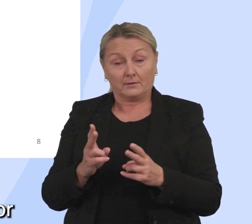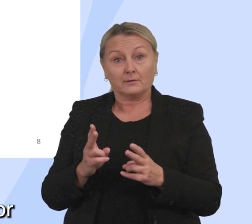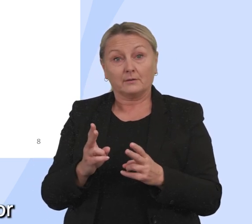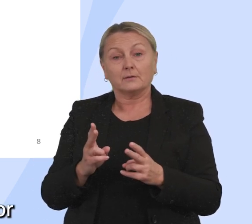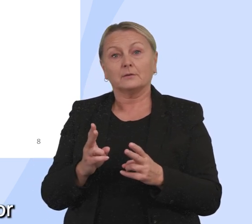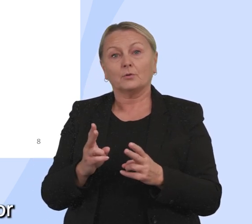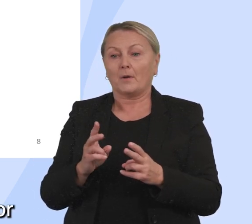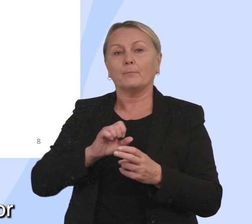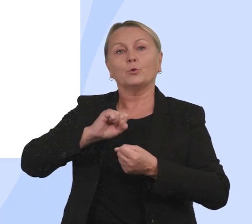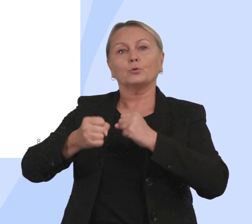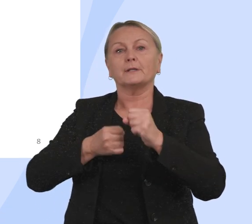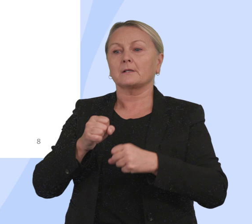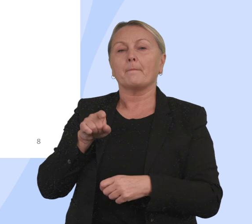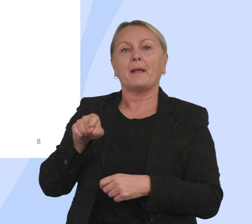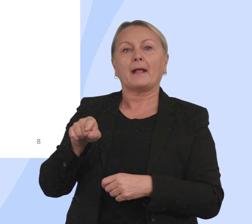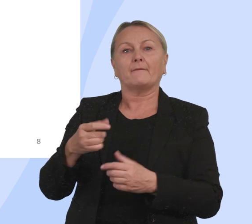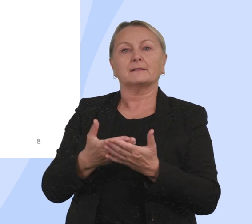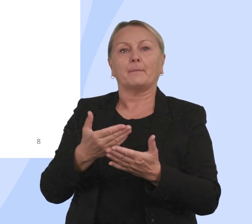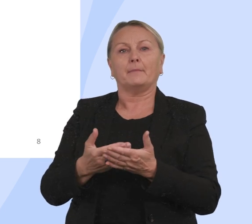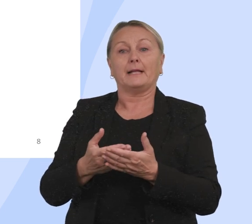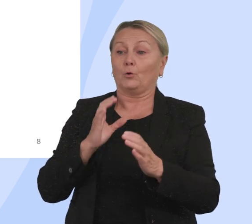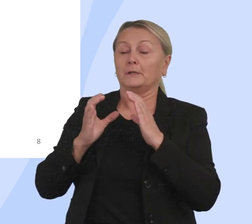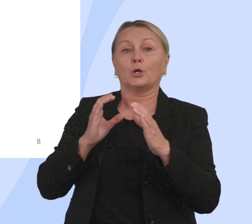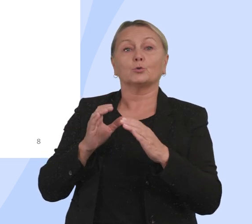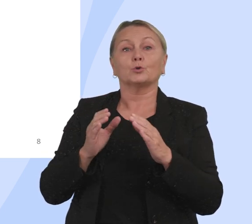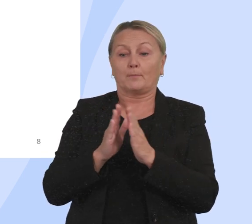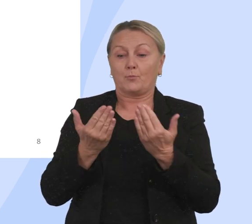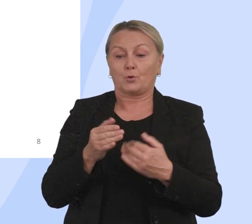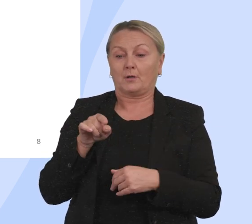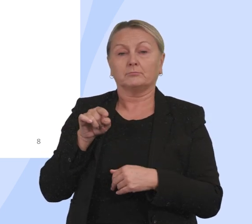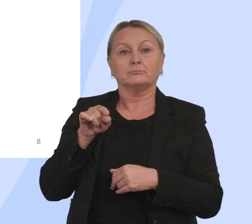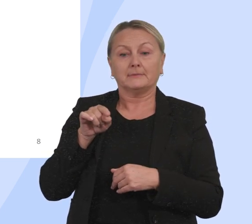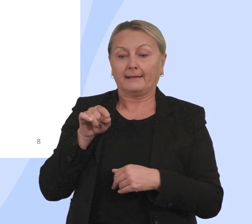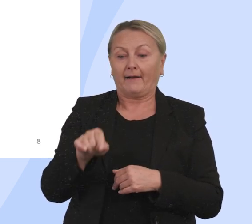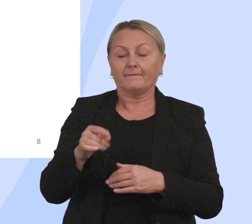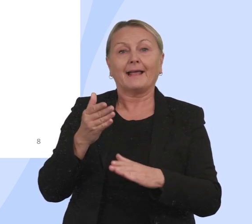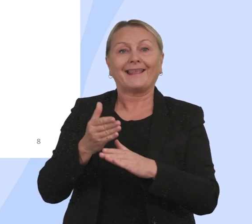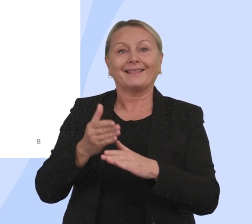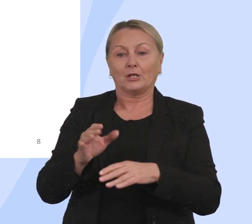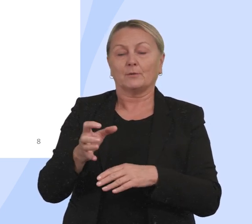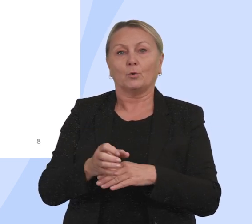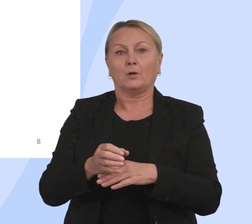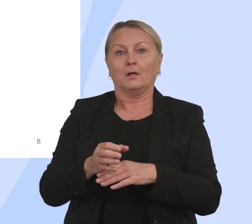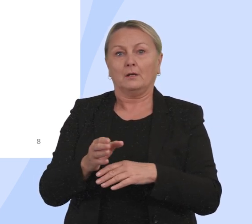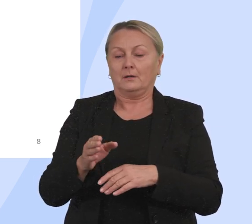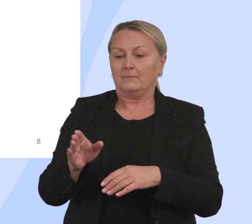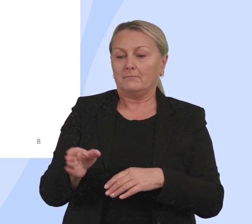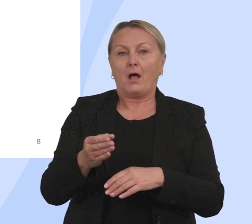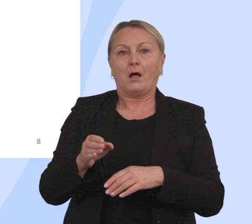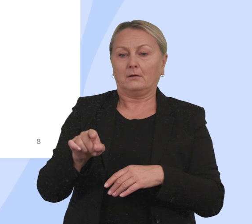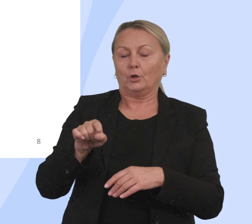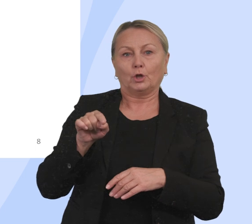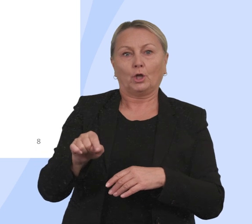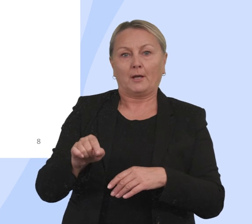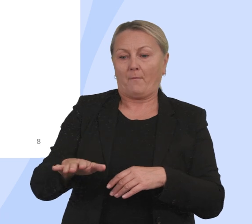en kommunikationsbog, ramme det rigtige symbol, bladre, og på devices